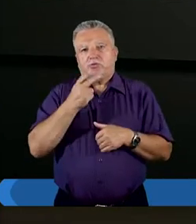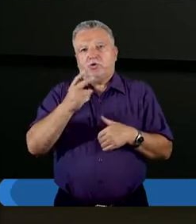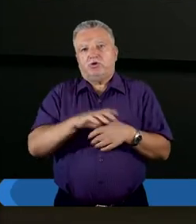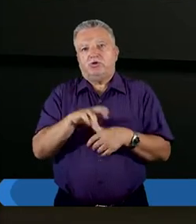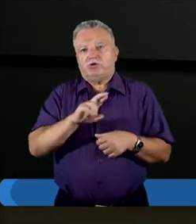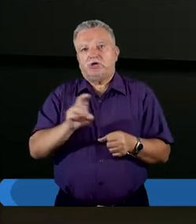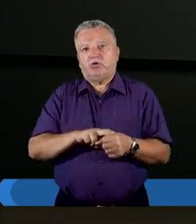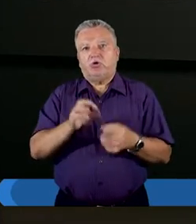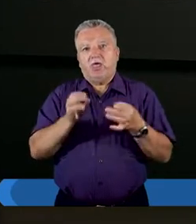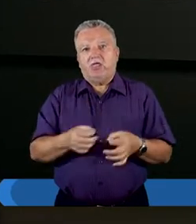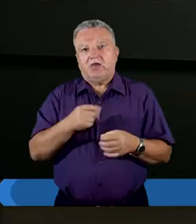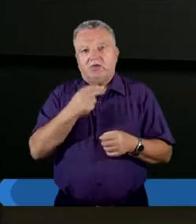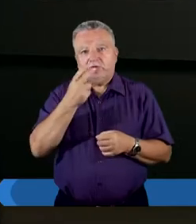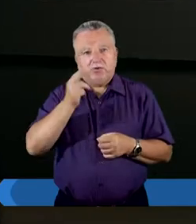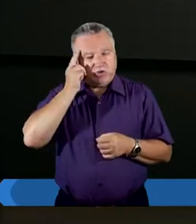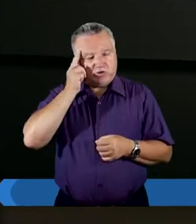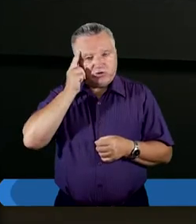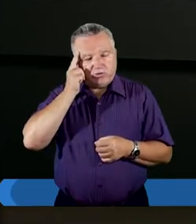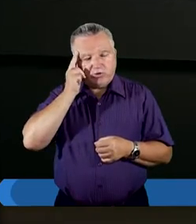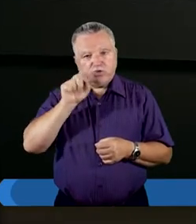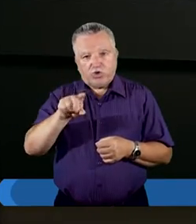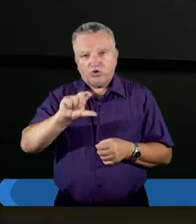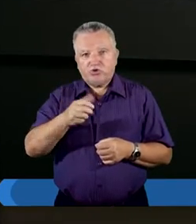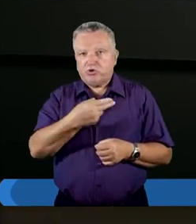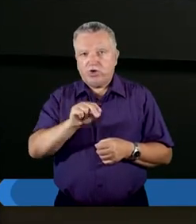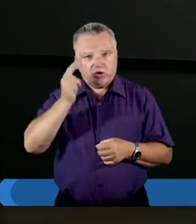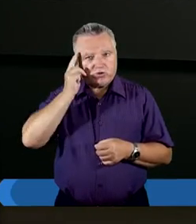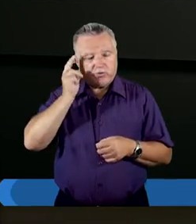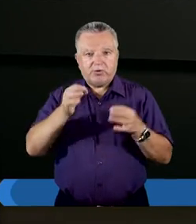nie widzimy, zrozumieć rzeczy, których teraz nie rozumiemy.